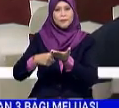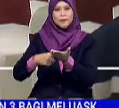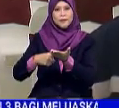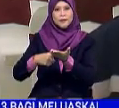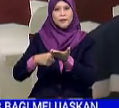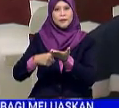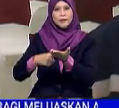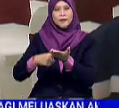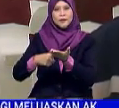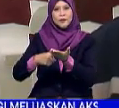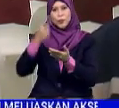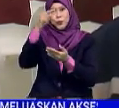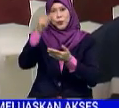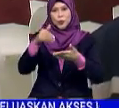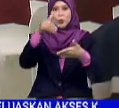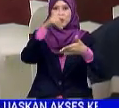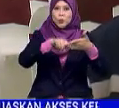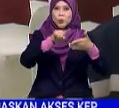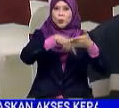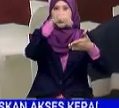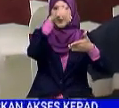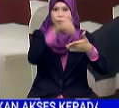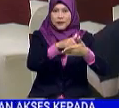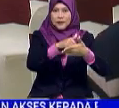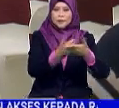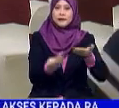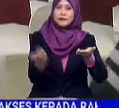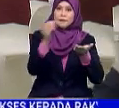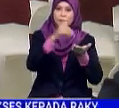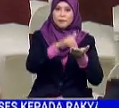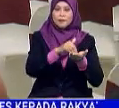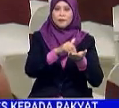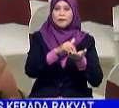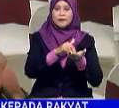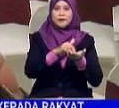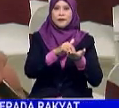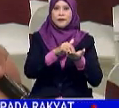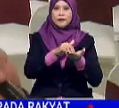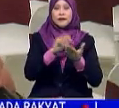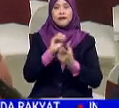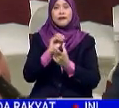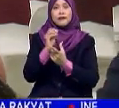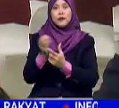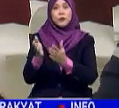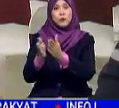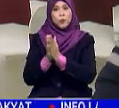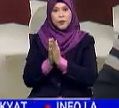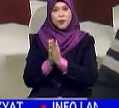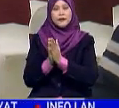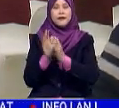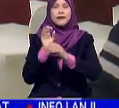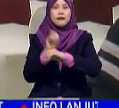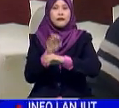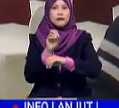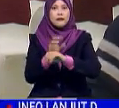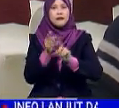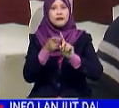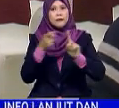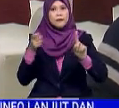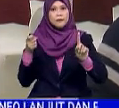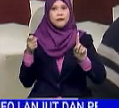untuk mengadakan pengundian semula seperti yang telah ataupun kita meminta nasihat dan pandangan